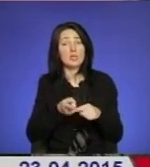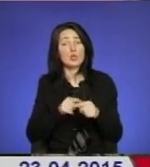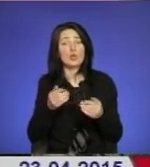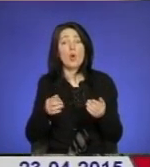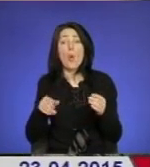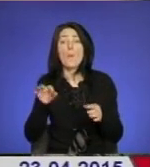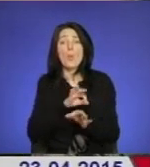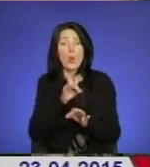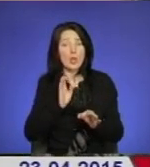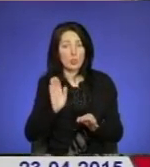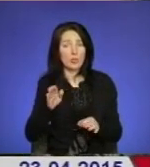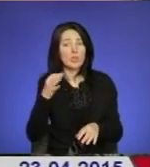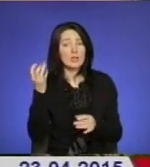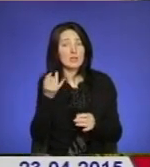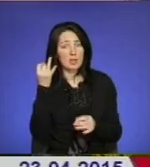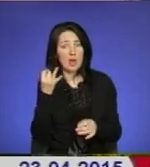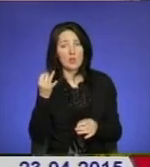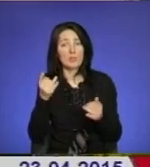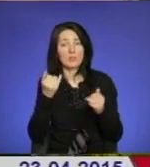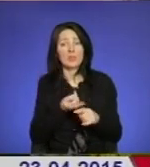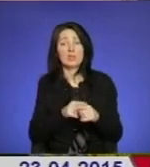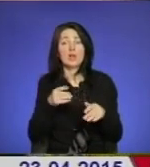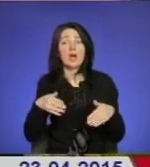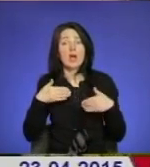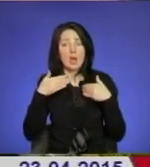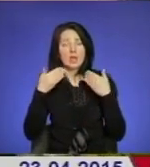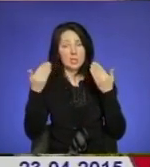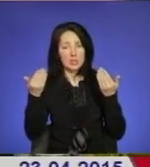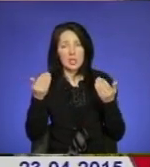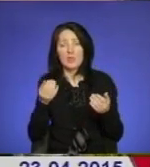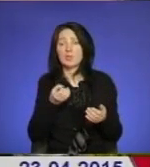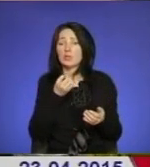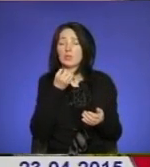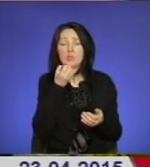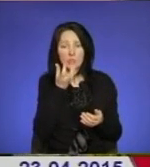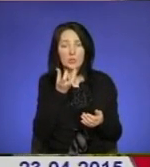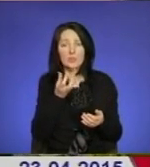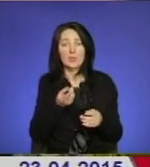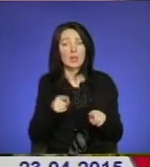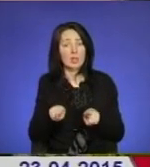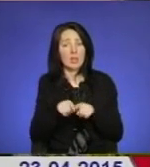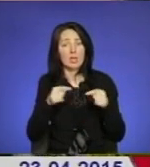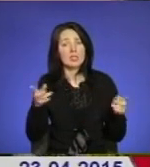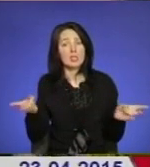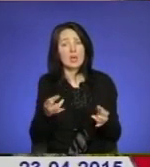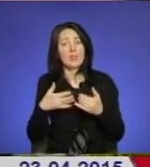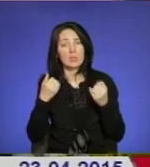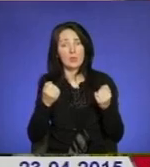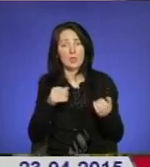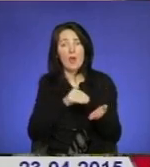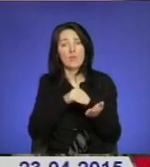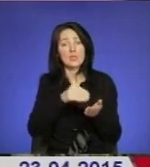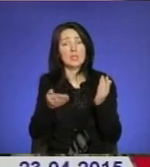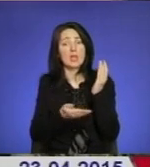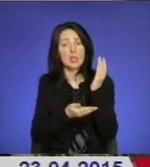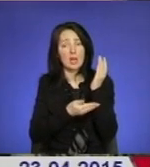це суцільний позитив, і зрозуміло, що такі речі потрібно підтримувати, і висадка